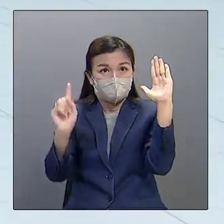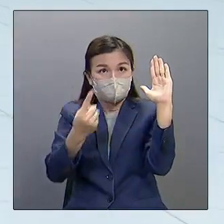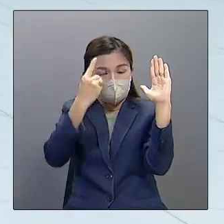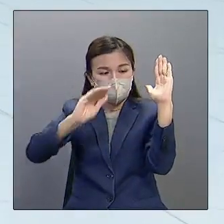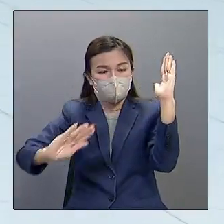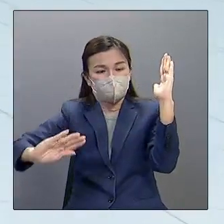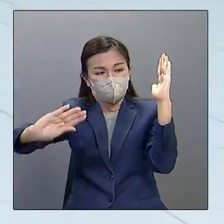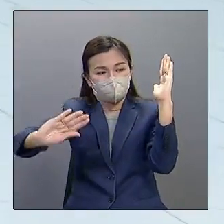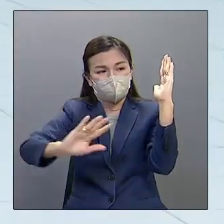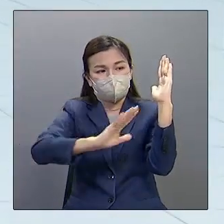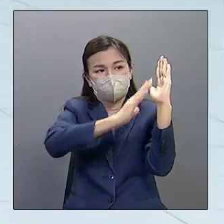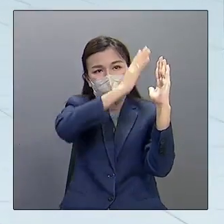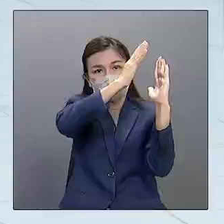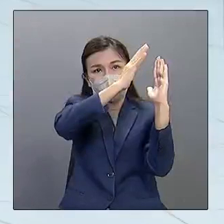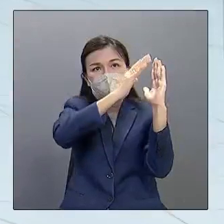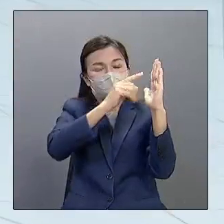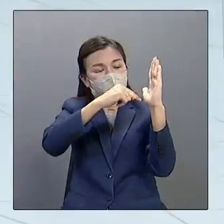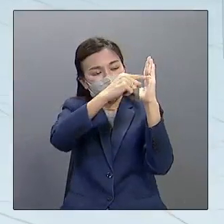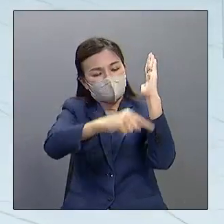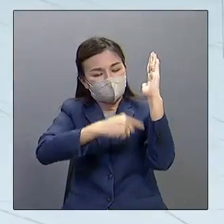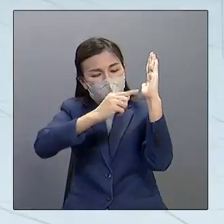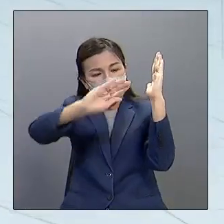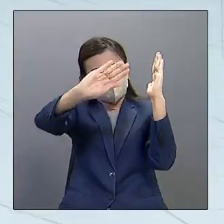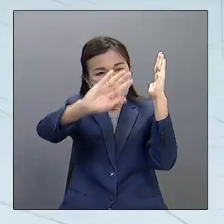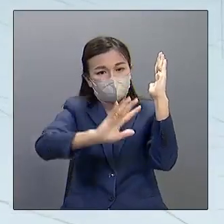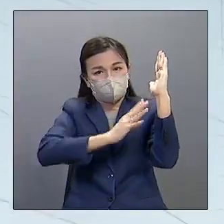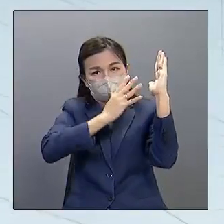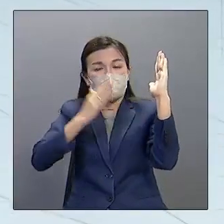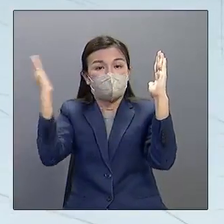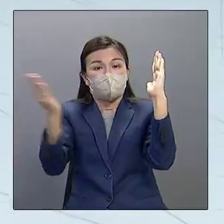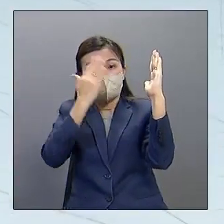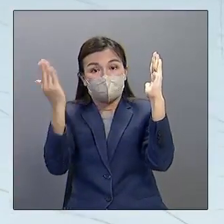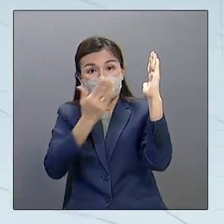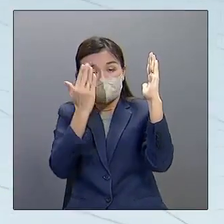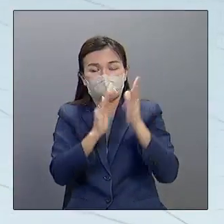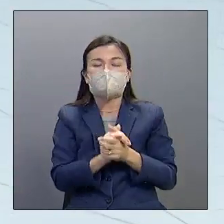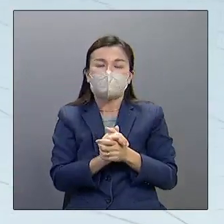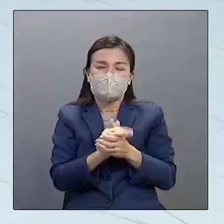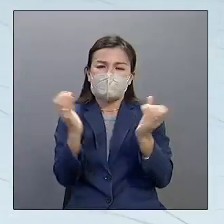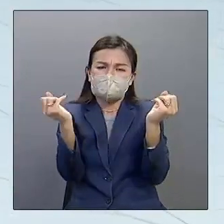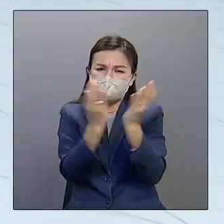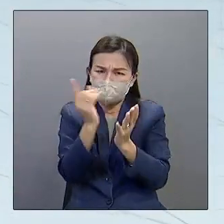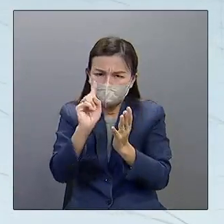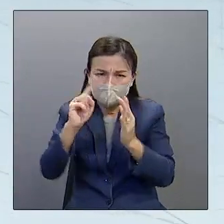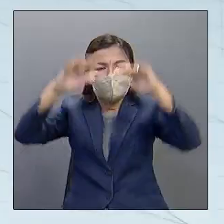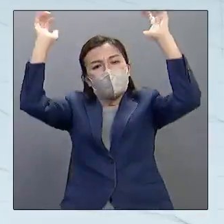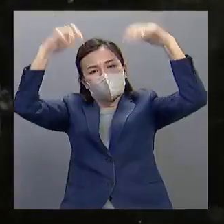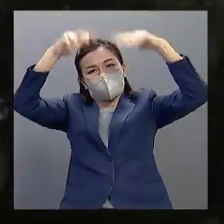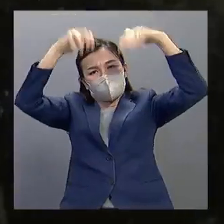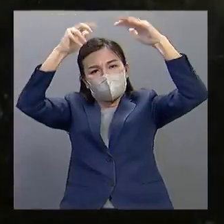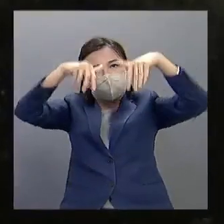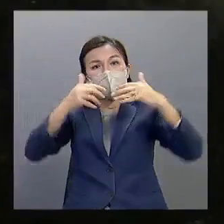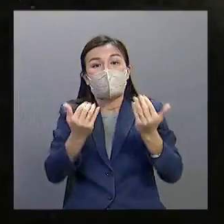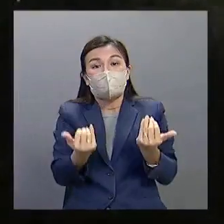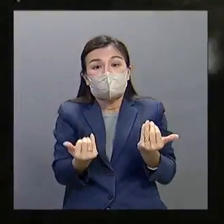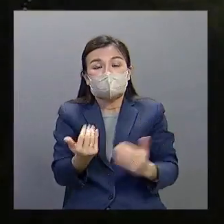ะวันออกที่พัดเข้ามาปกคลุมบริเวณอ่าวไทยและภาคใต้นะคะปัจจัยทั้งหมดนี้นะคะส่งผลให้มีฝนตกหนักเกิดขึ้นในวันนี้ค่ะ